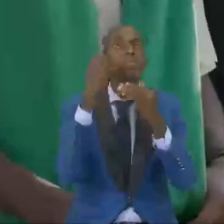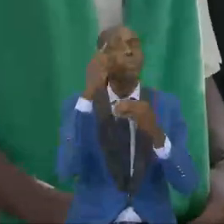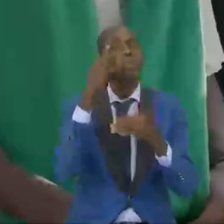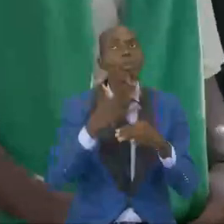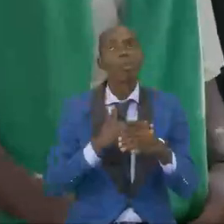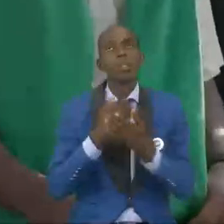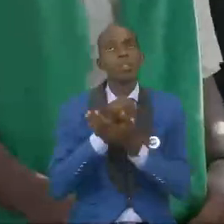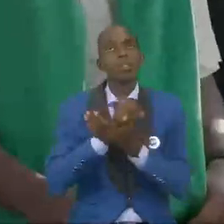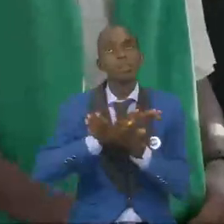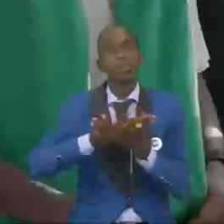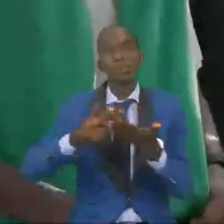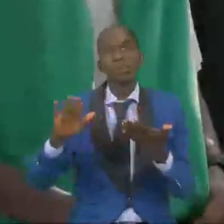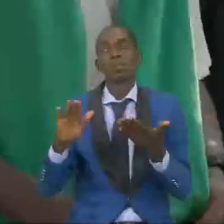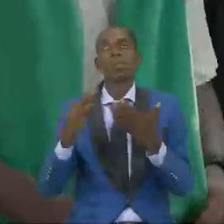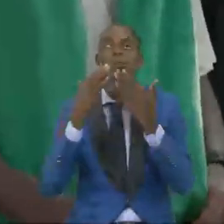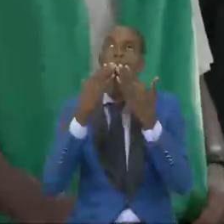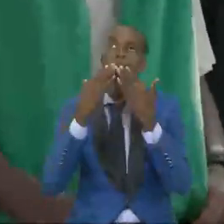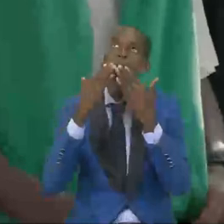mon salut,